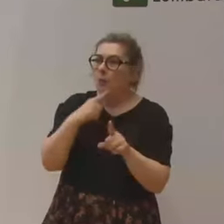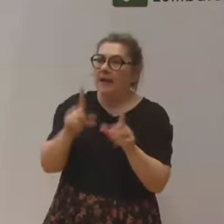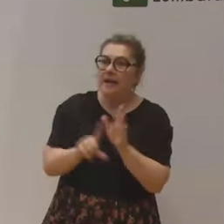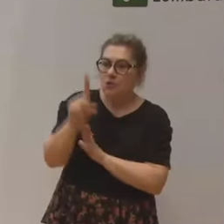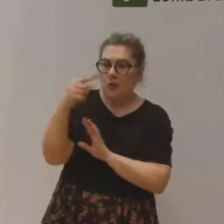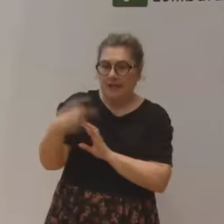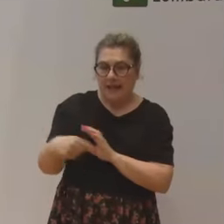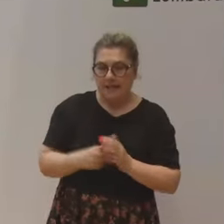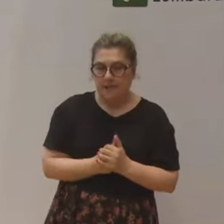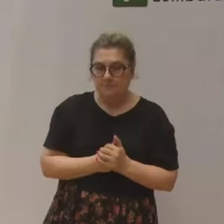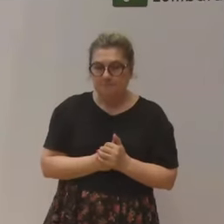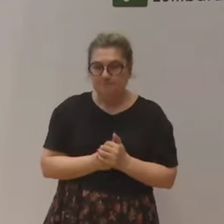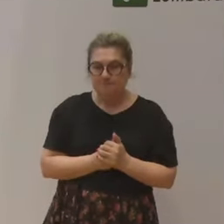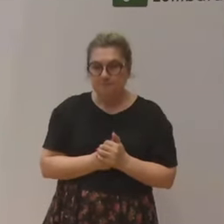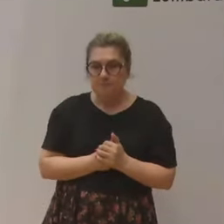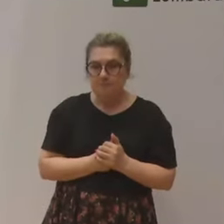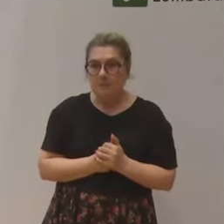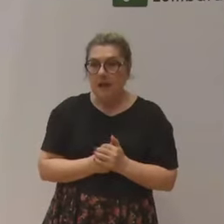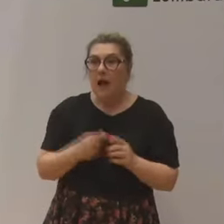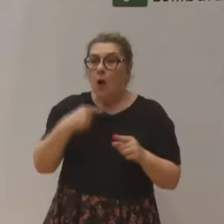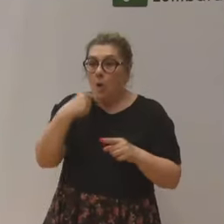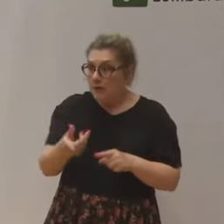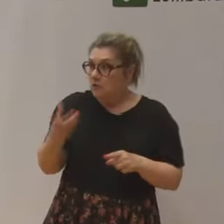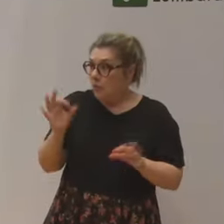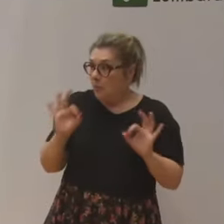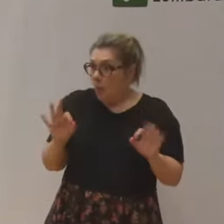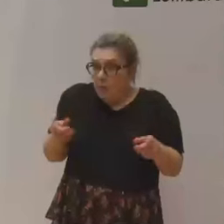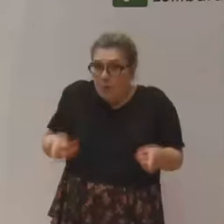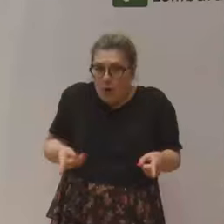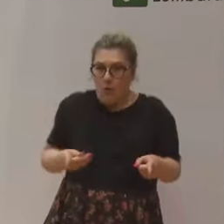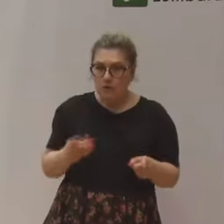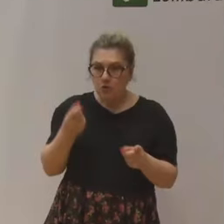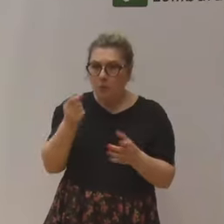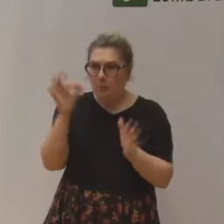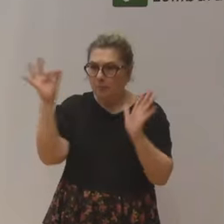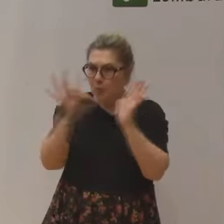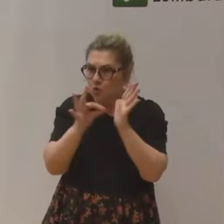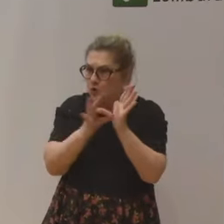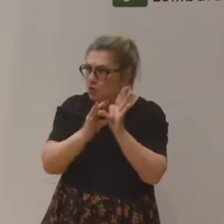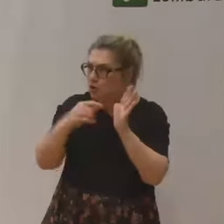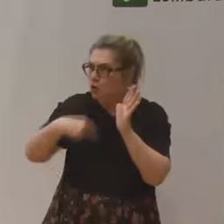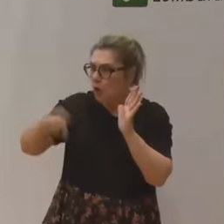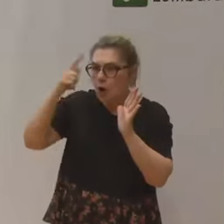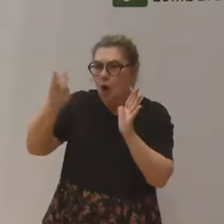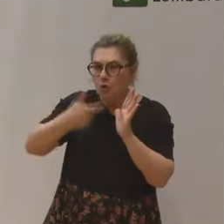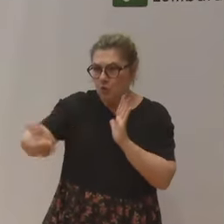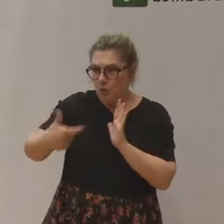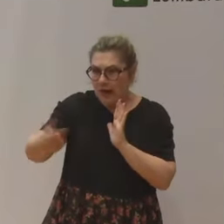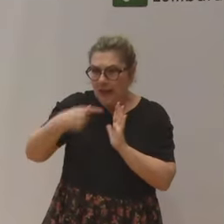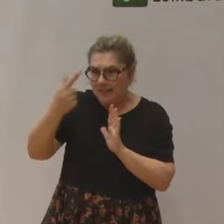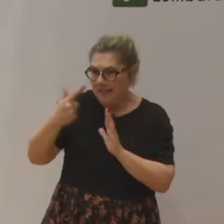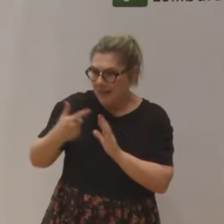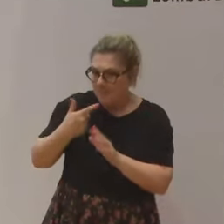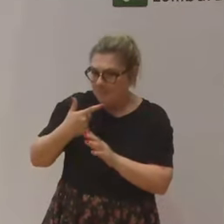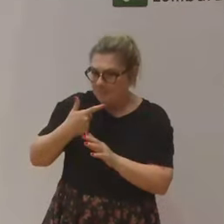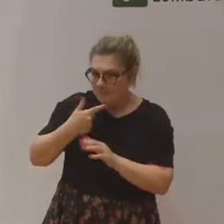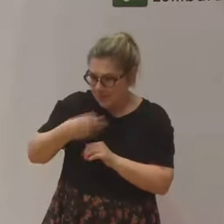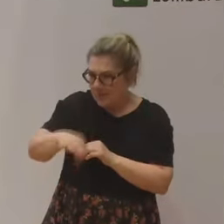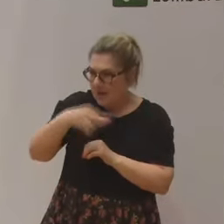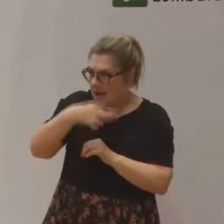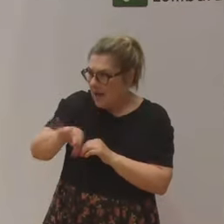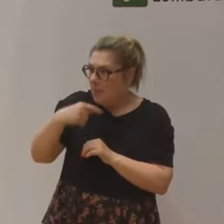i suoi risultati, insomma, no? E questo qui, fra l'altro, è un elemento che questo veniva fatto riferimento nel corso della presentazione, è